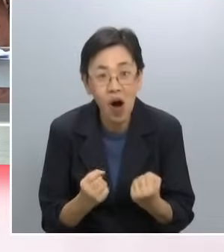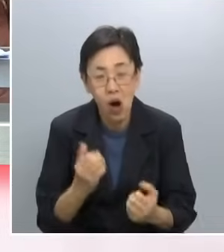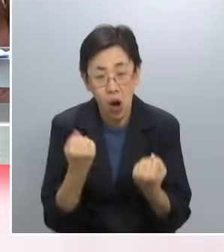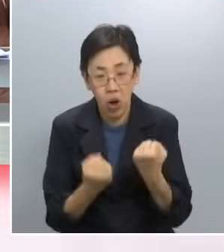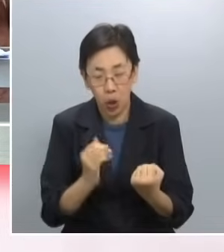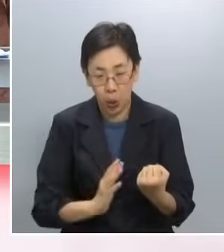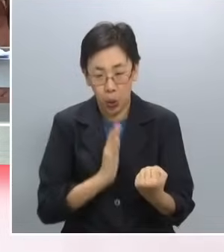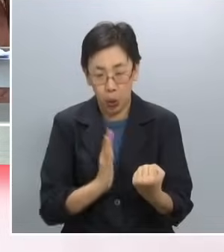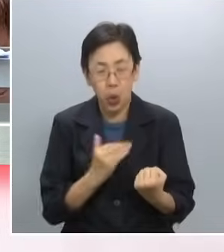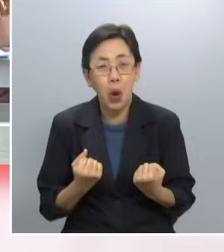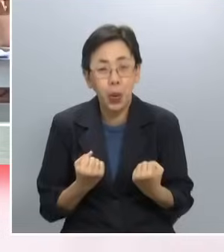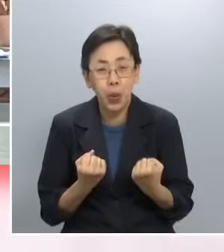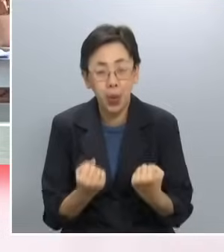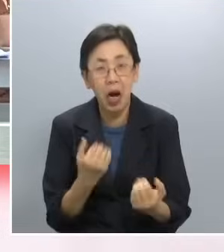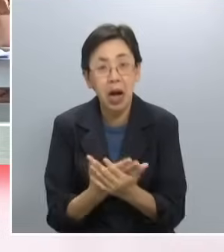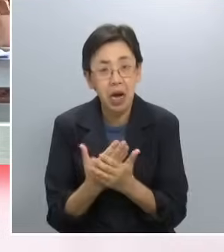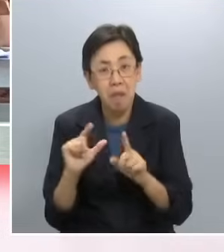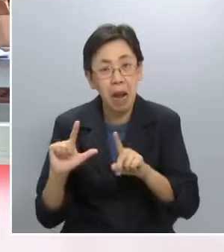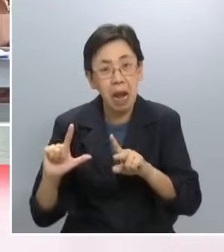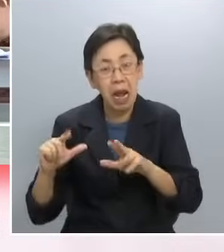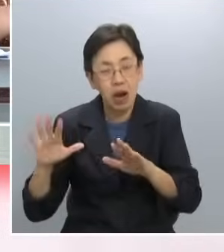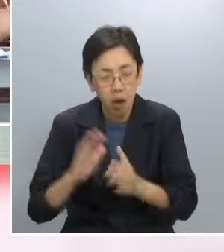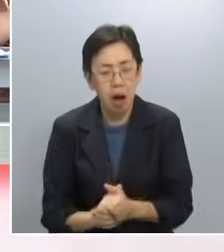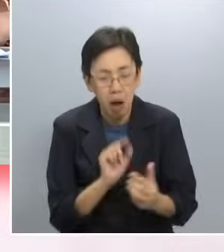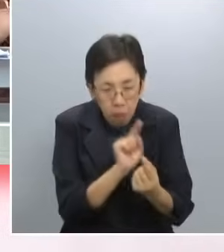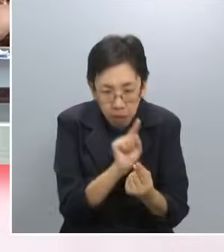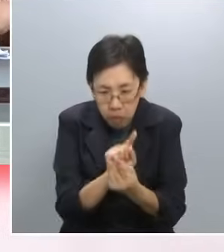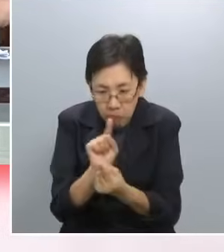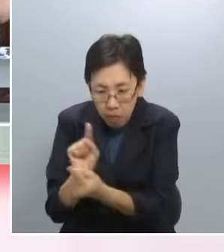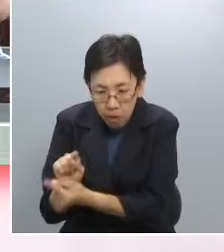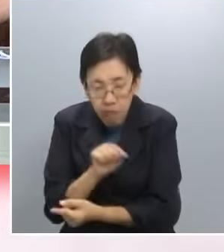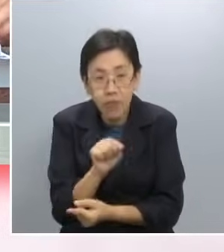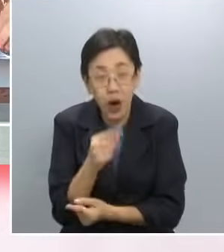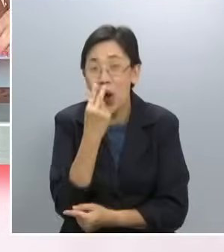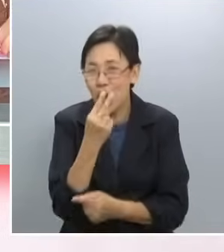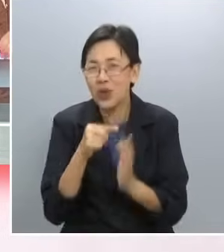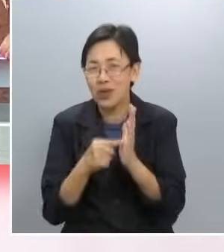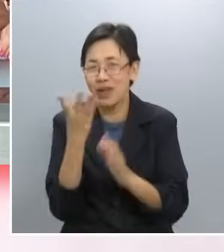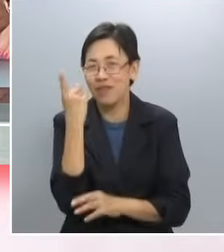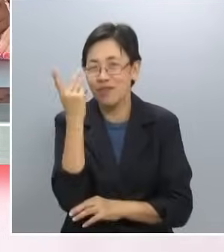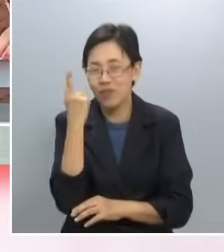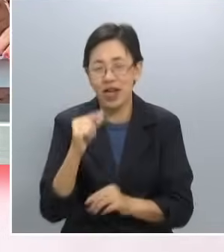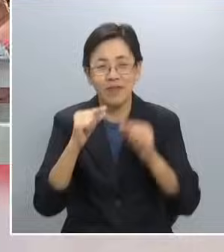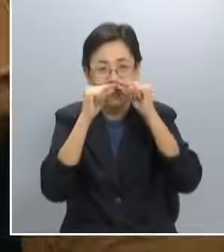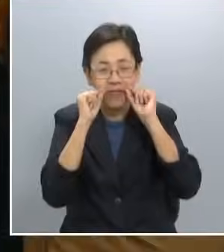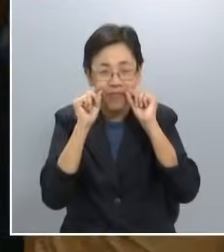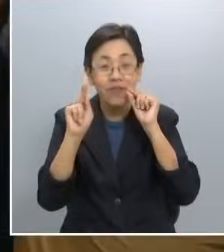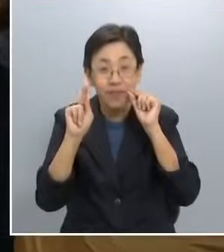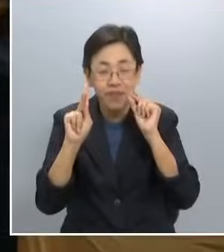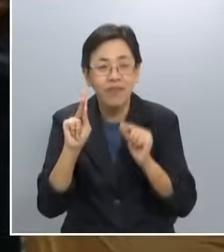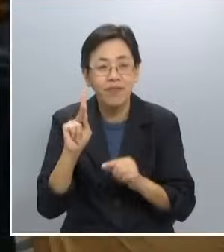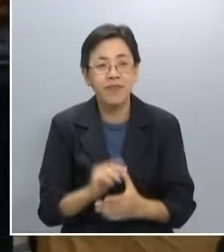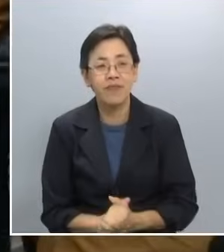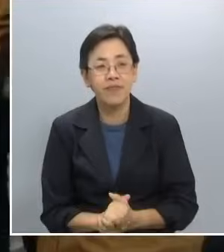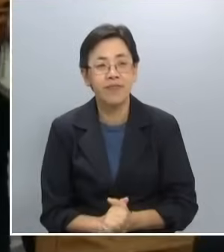คะครับรถหรูมาเลยราคาหลายล้านบาทแล้วเจอหลายเคสต่อเนื่องย้อนไปดูเมื่อวานนี้ก่อนนะคะเมื่อวานคุณกันชอมพลังเนี่ยคือเขาได้รับแจ้งจาก